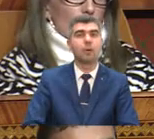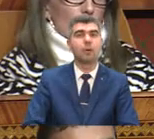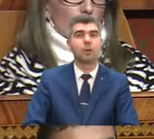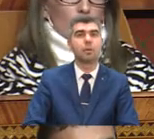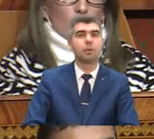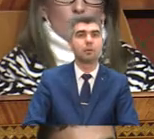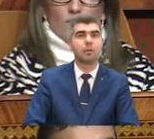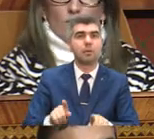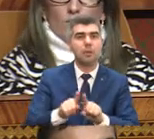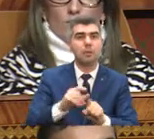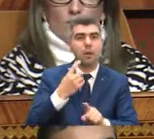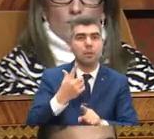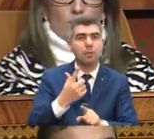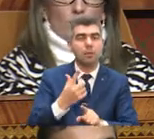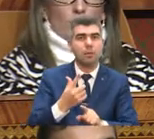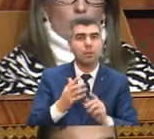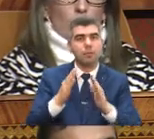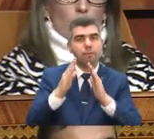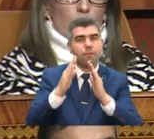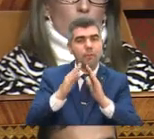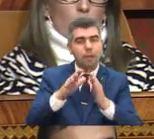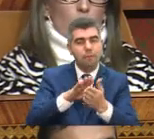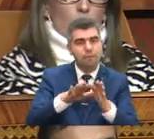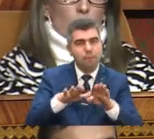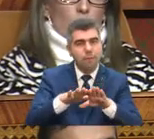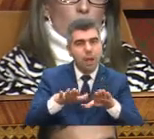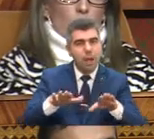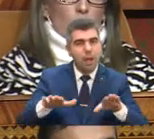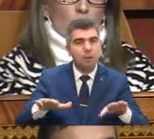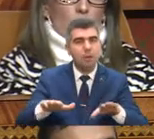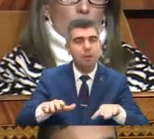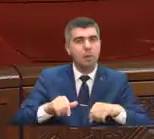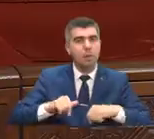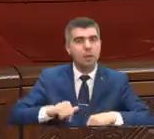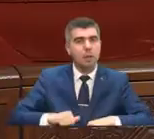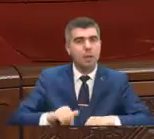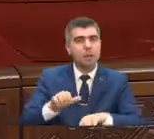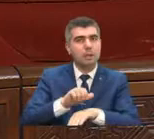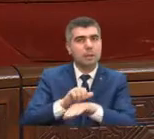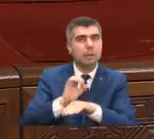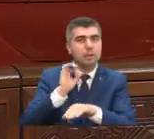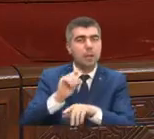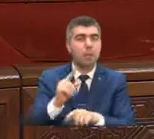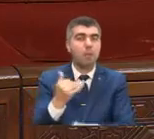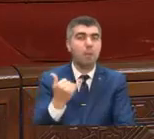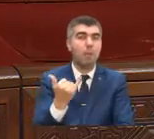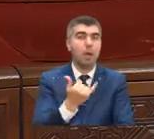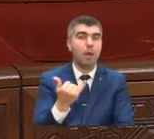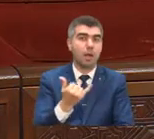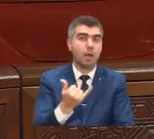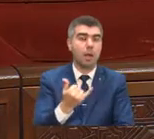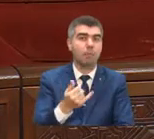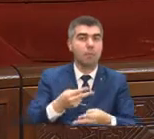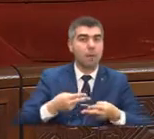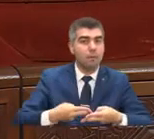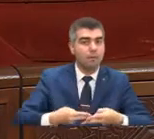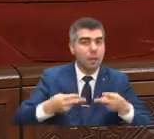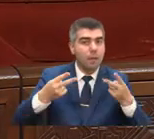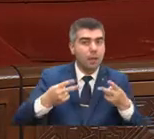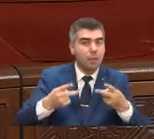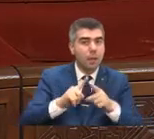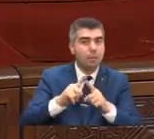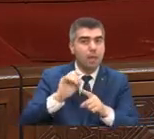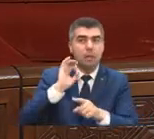أن الرصيد العقاري لأراضي الجمعة والأراضي السلالية يكتسي أهمية استراتيجية، سواء على المستوى العيش